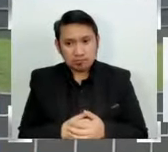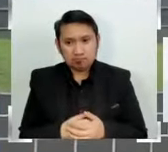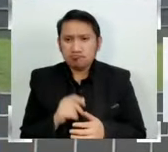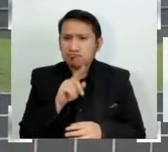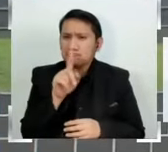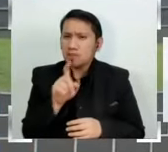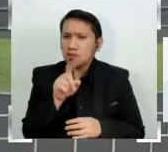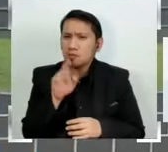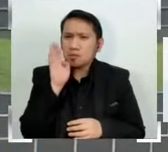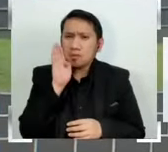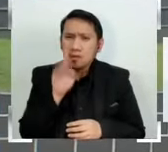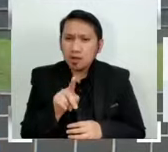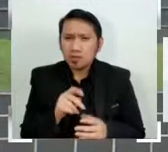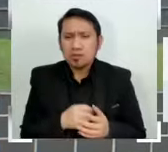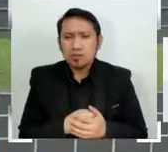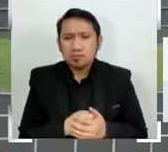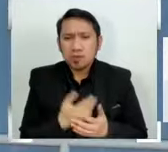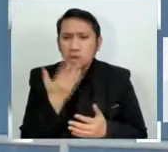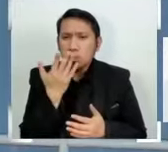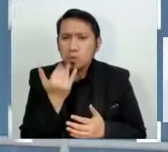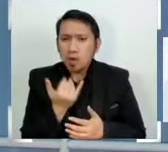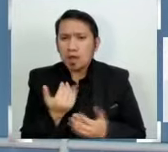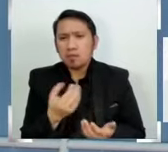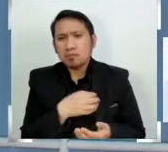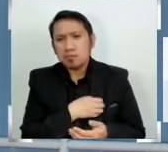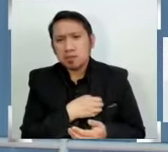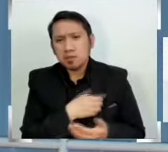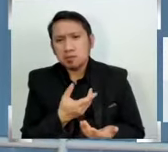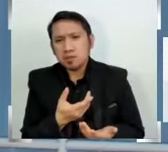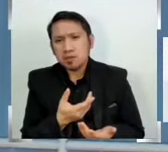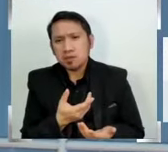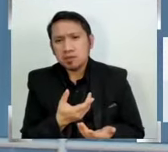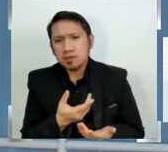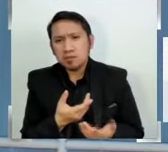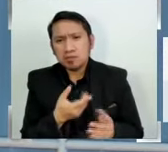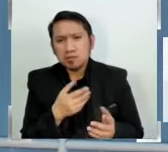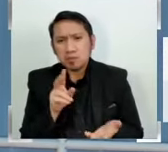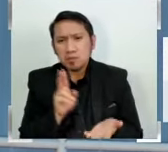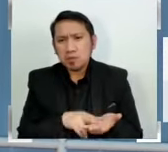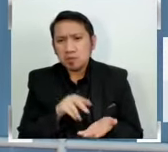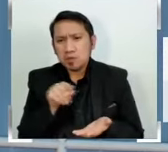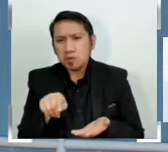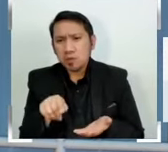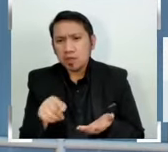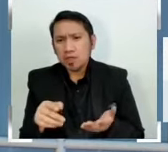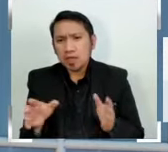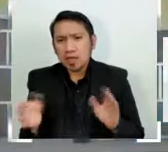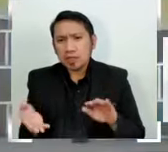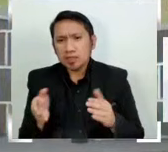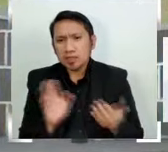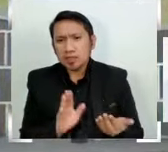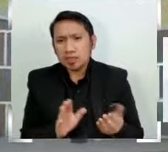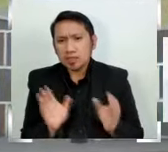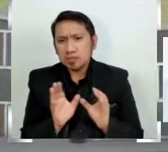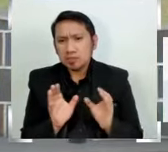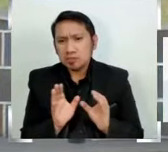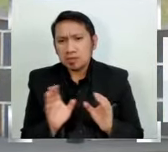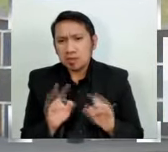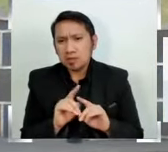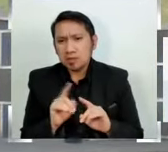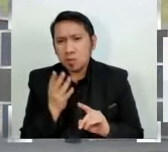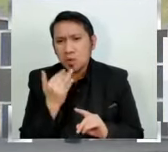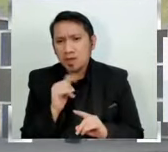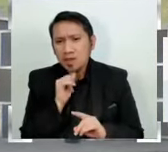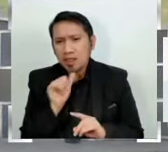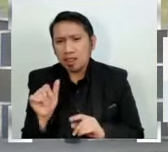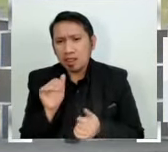ni Cascolan, bakit PNP Medical Legal ang pumirma sa kanyang death certificate at hindi ang kanyang attending physician? Ang PNP,